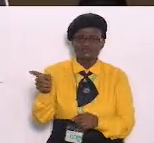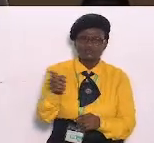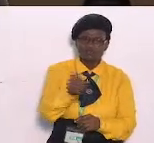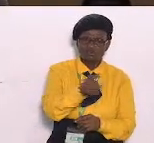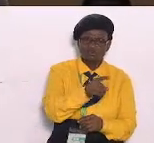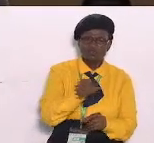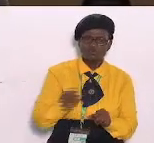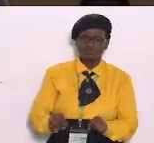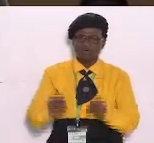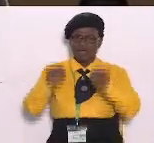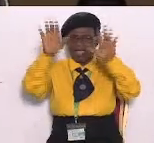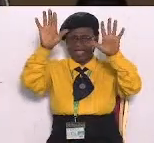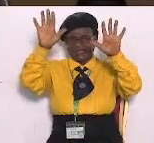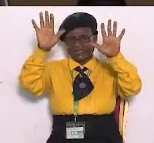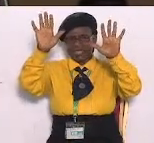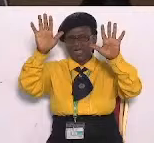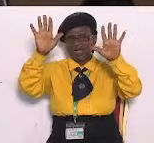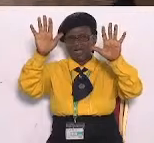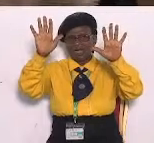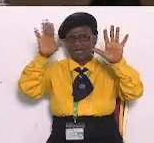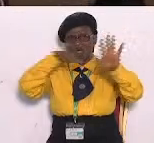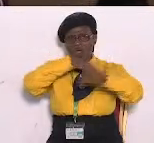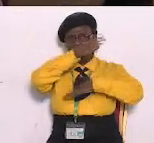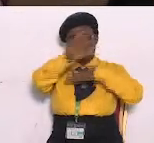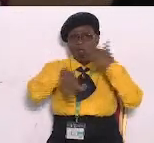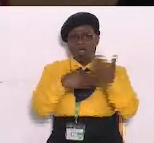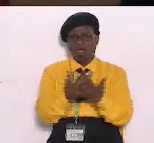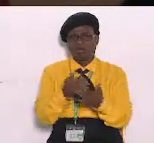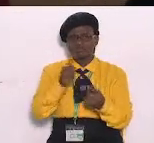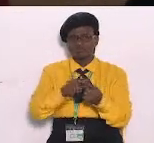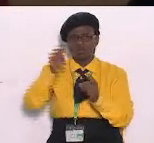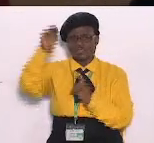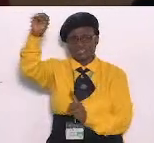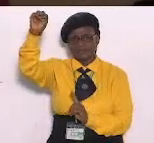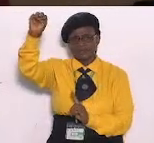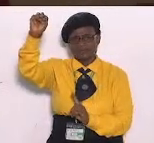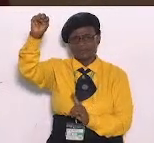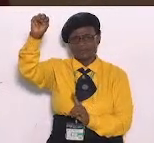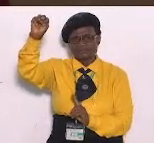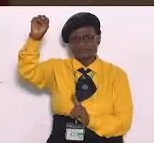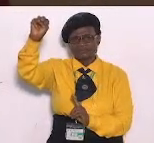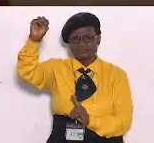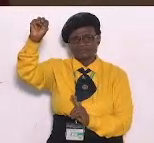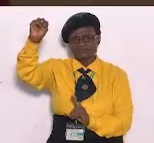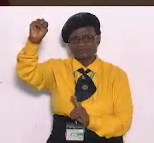ia au moment où vous vous donnez tout à